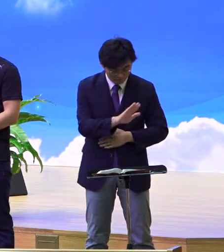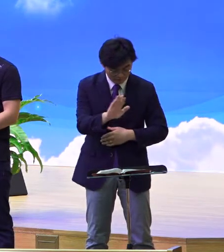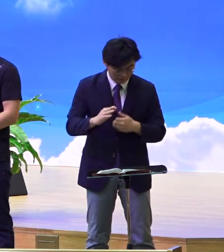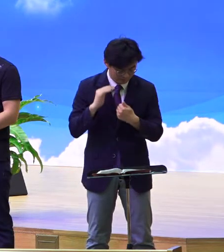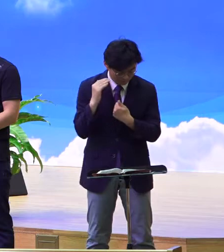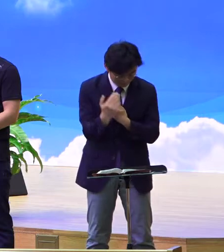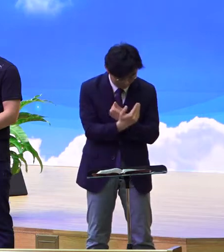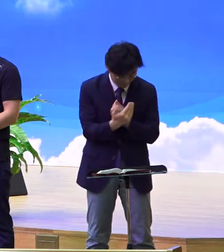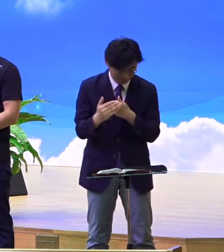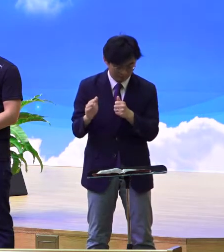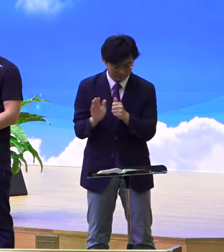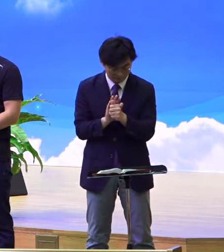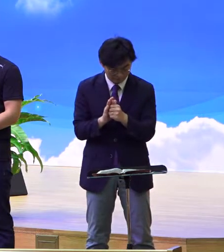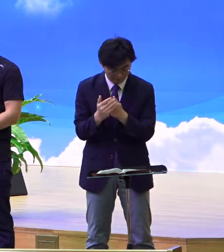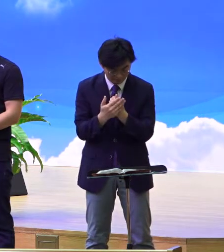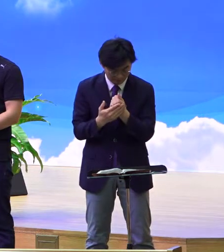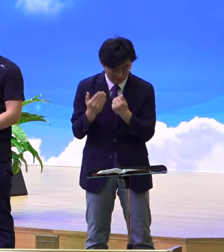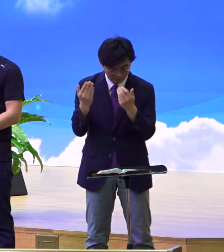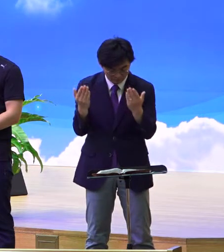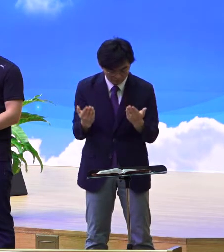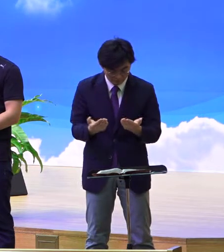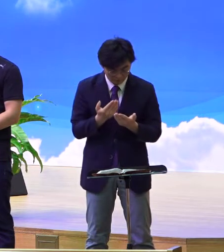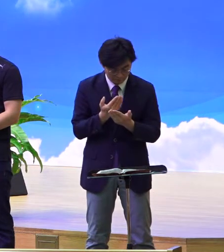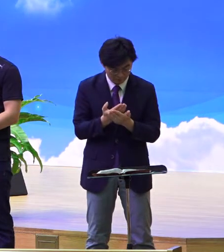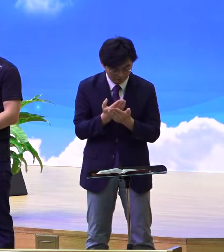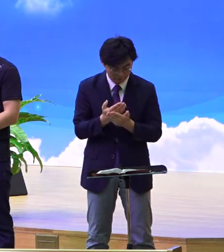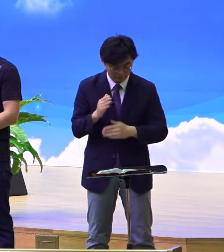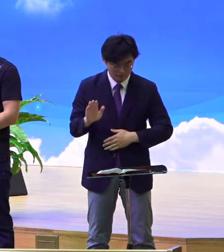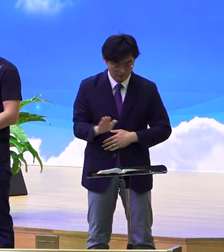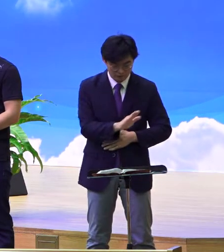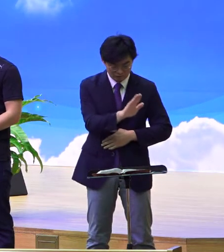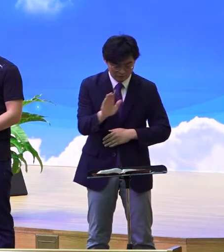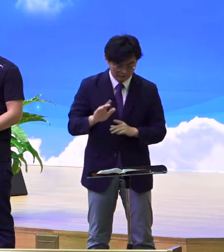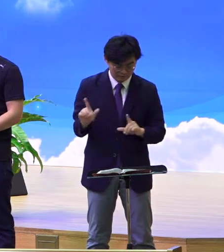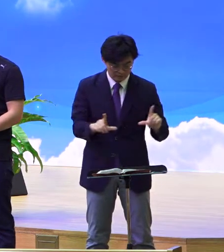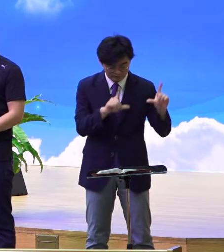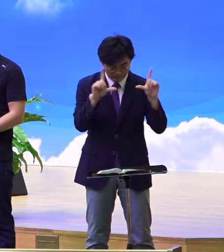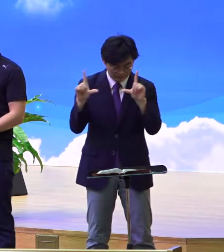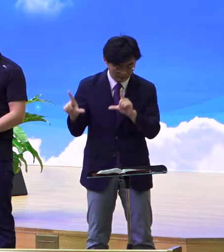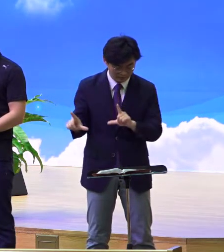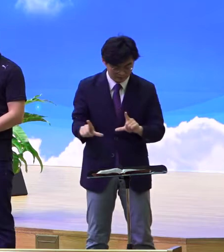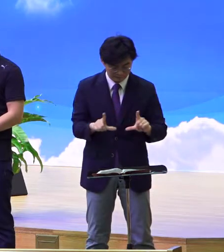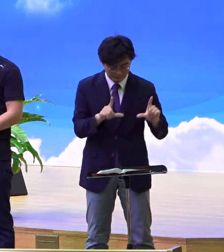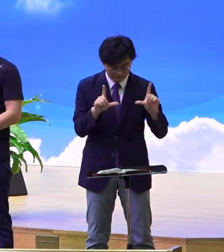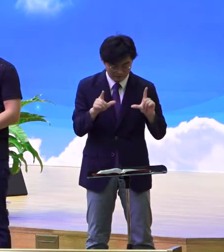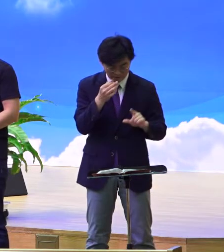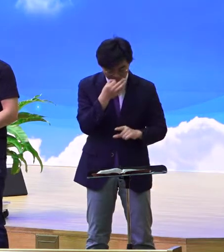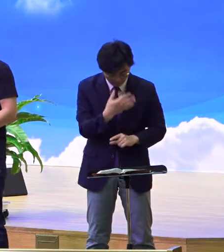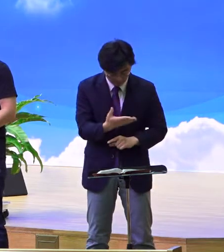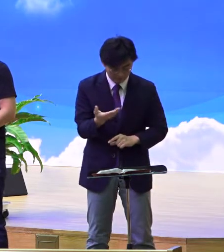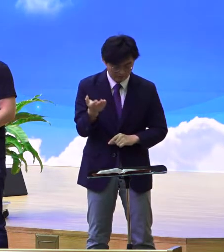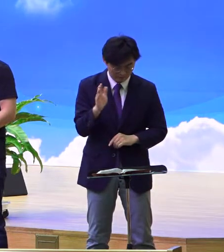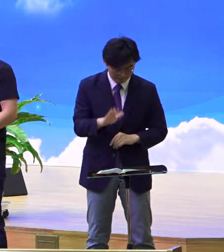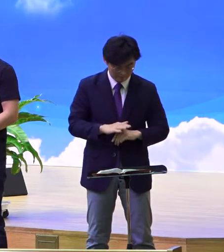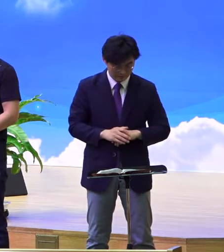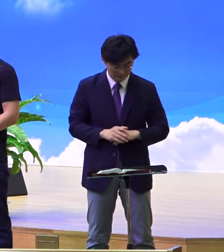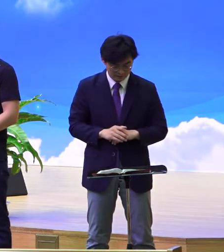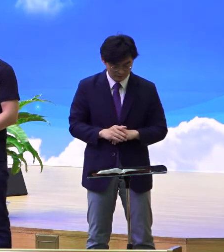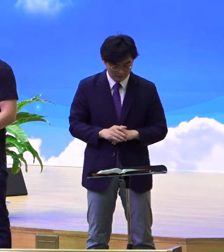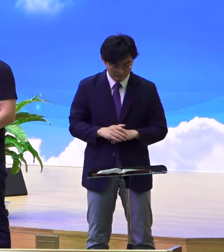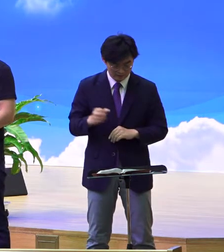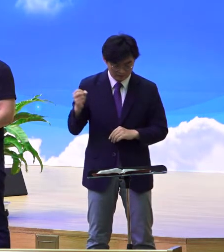은혜를 내려 주옵소서. 우리의 일상이 매 순간 어렵고 힘든 삶이었지만 다시 돌아보는